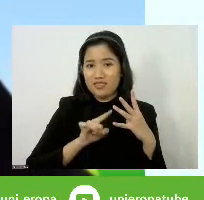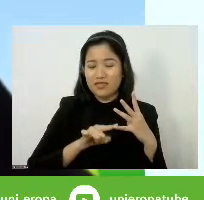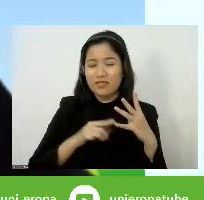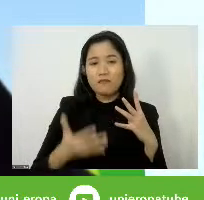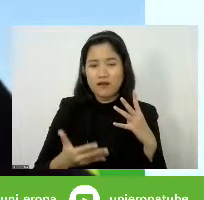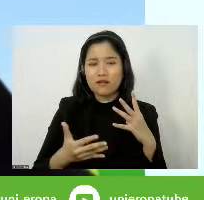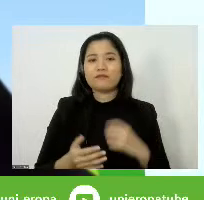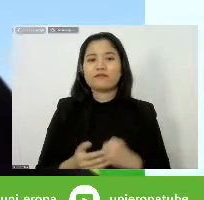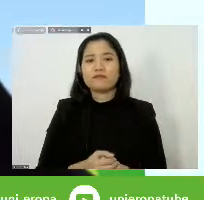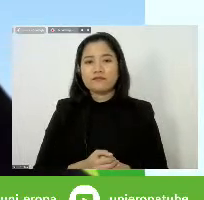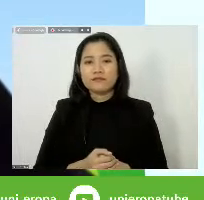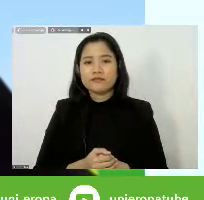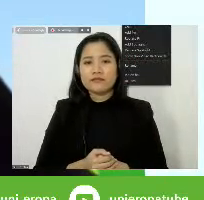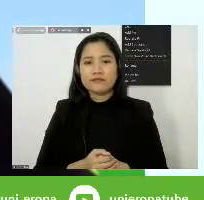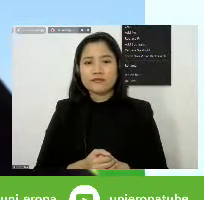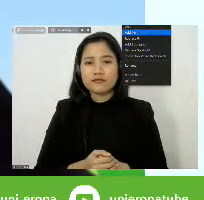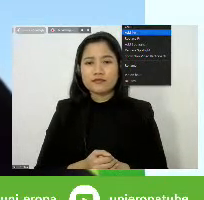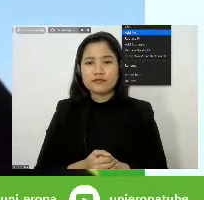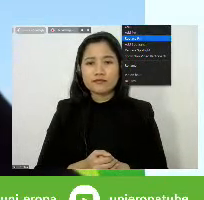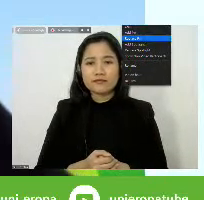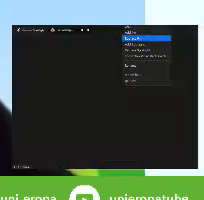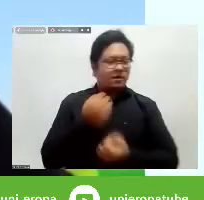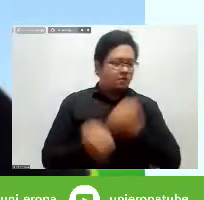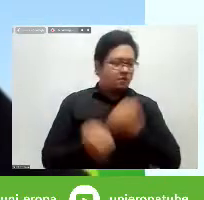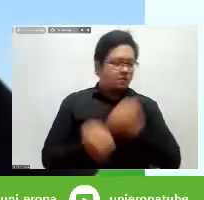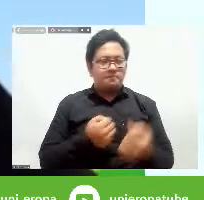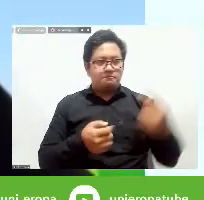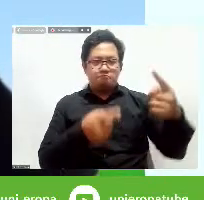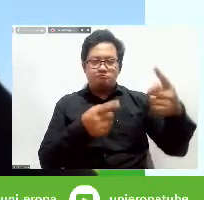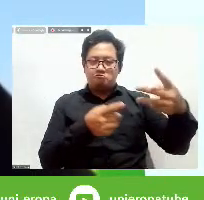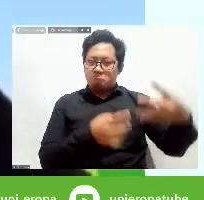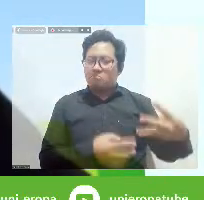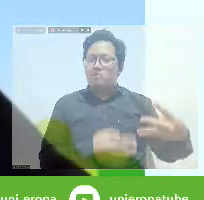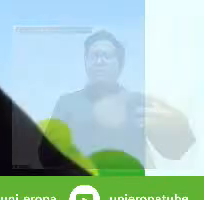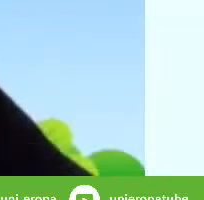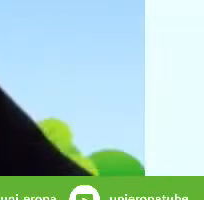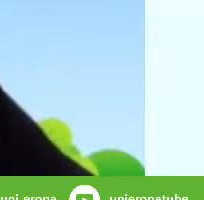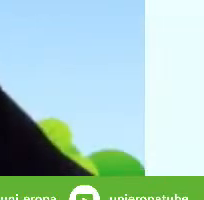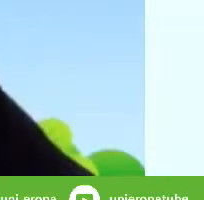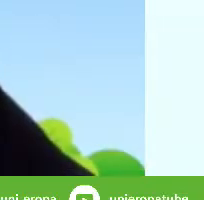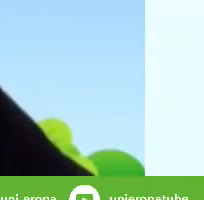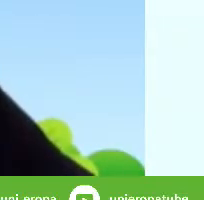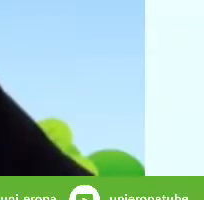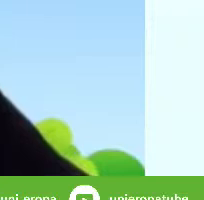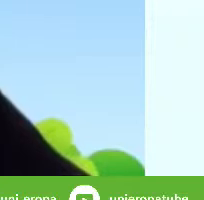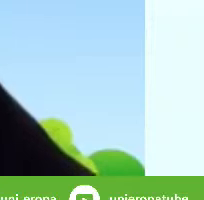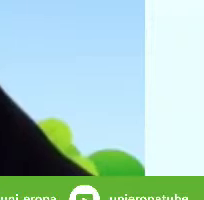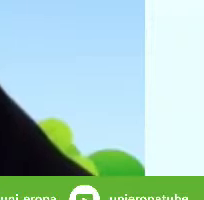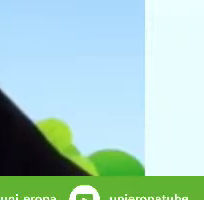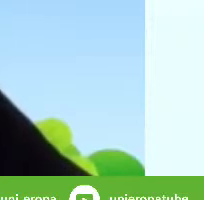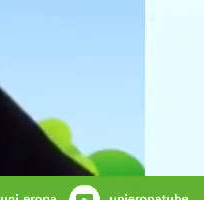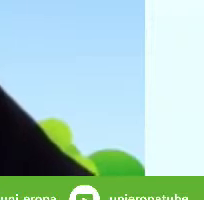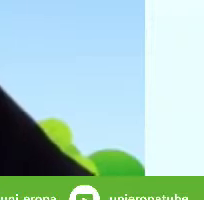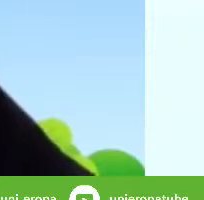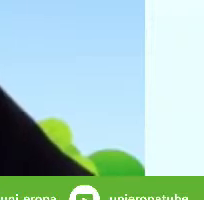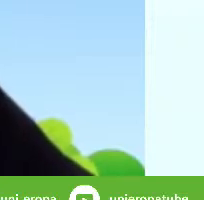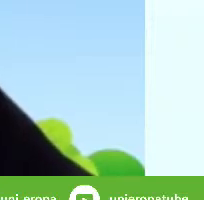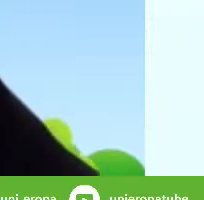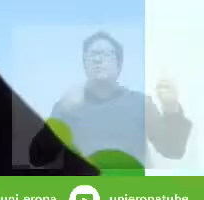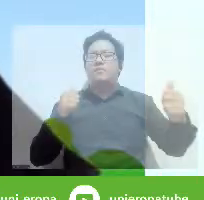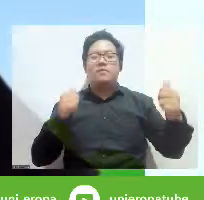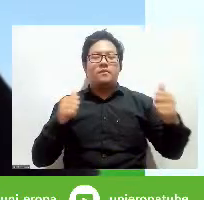dalam pohon tiga Oh ternyata udah banyak yang bercocok tanam di rumah ini berarti adalah umatnya rarasekar